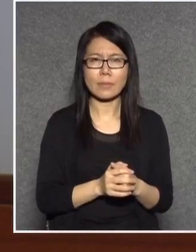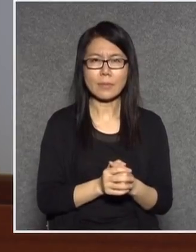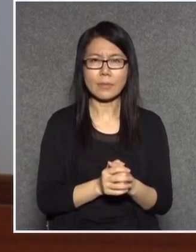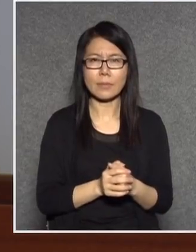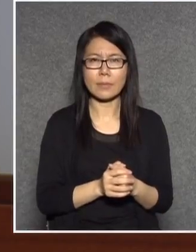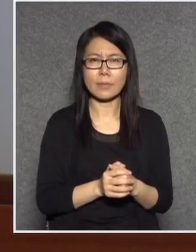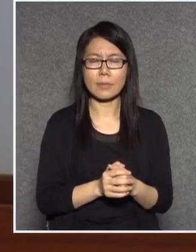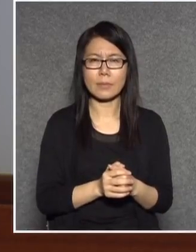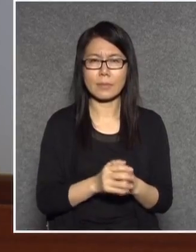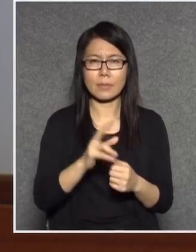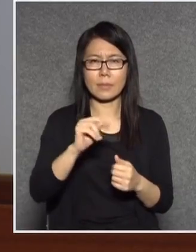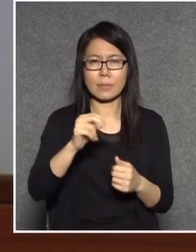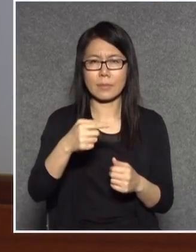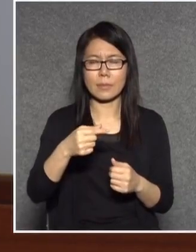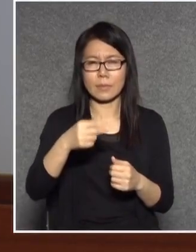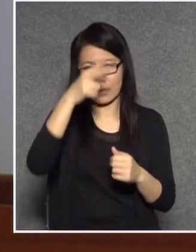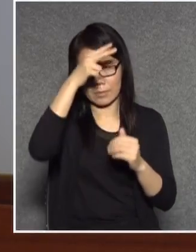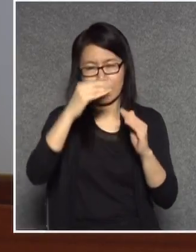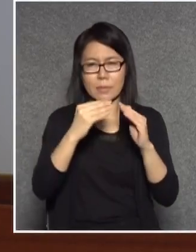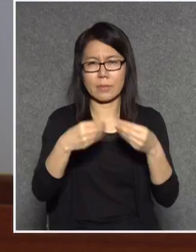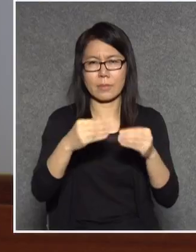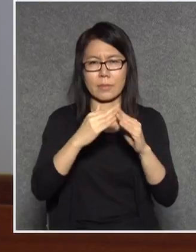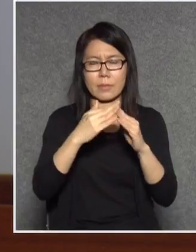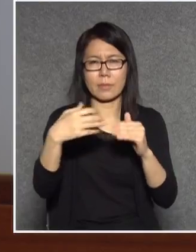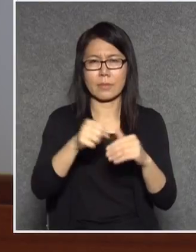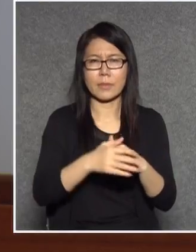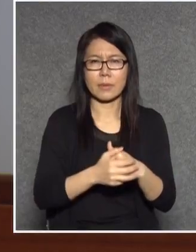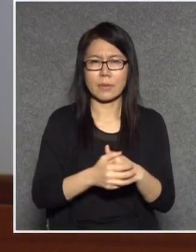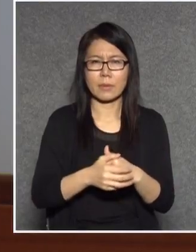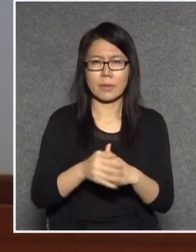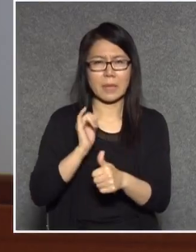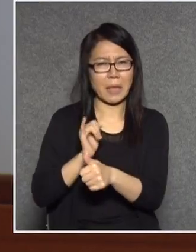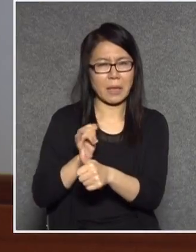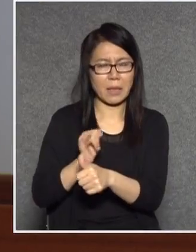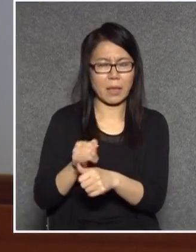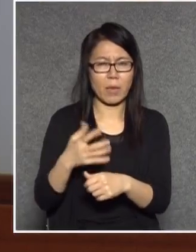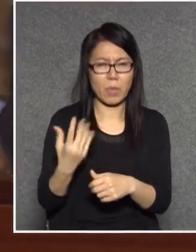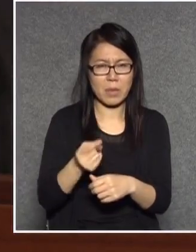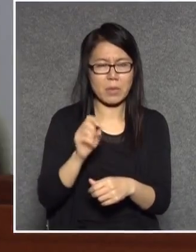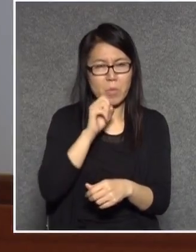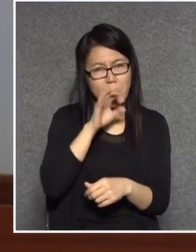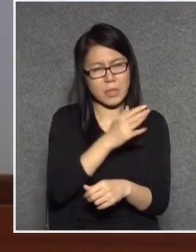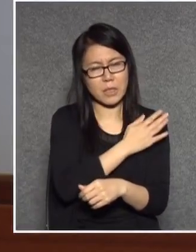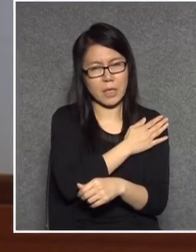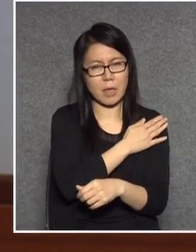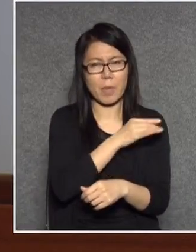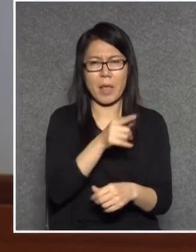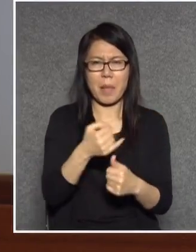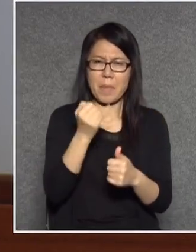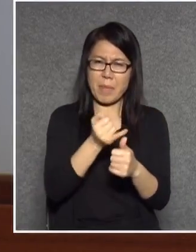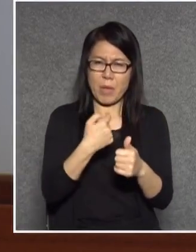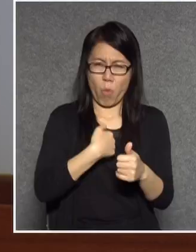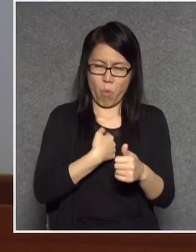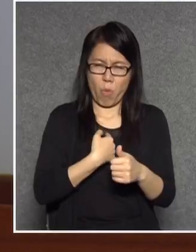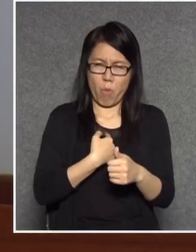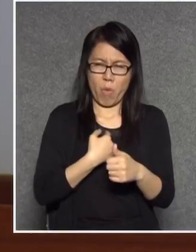我們吳克儉無所作為，遇到批評的聲音只是會將責任歸咎批評者，面